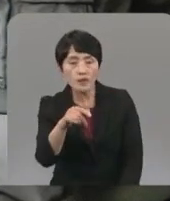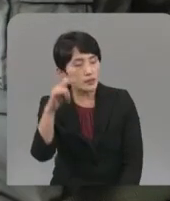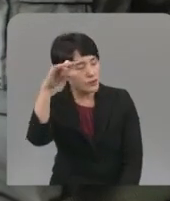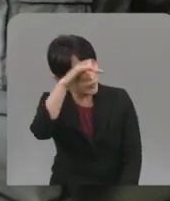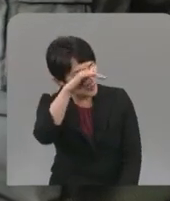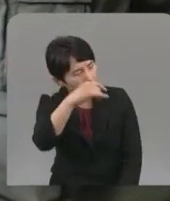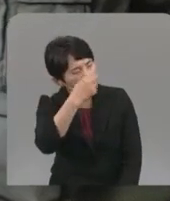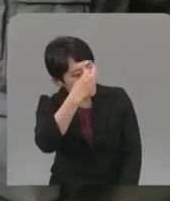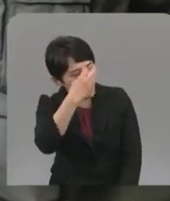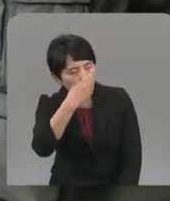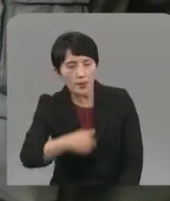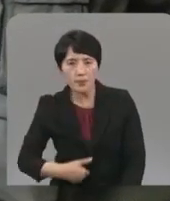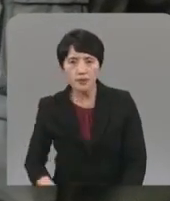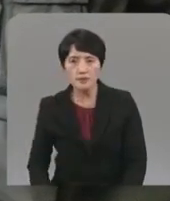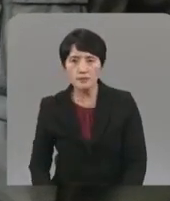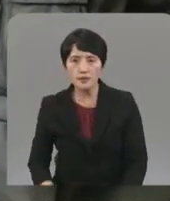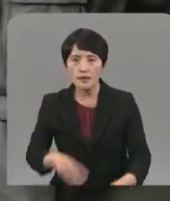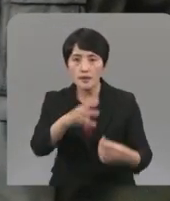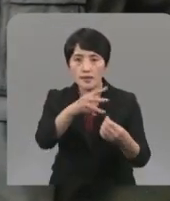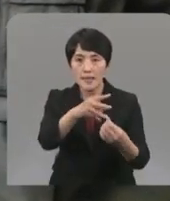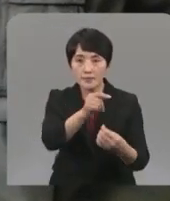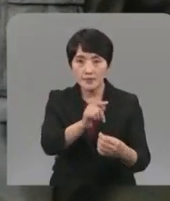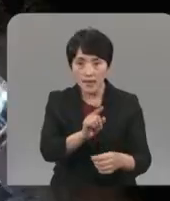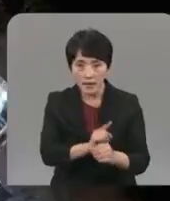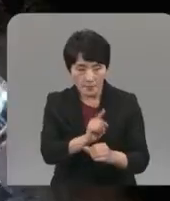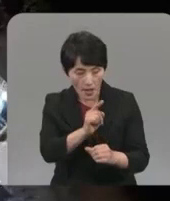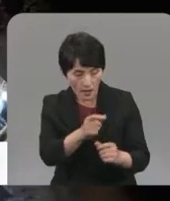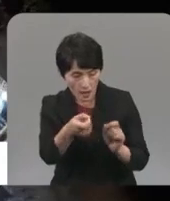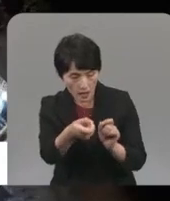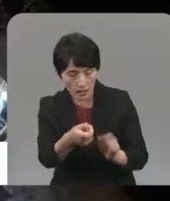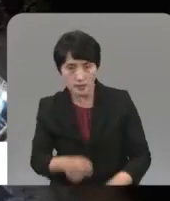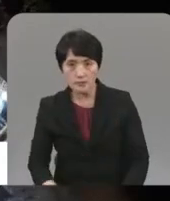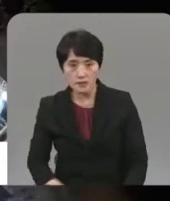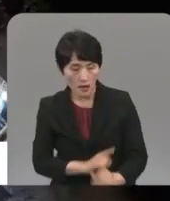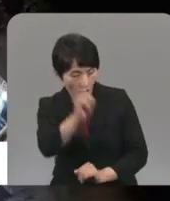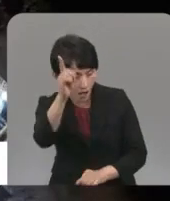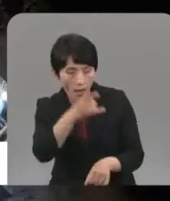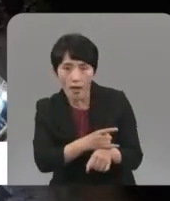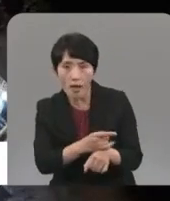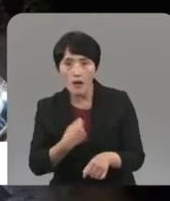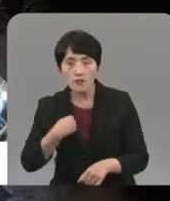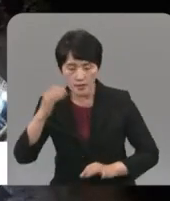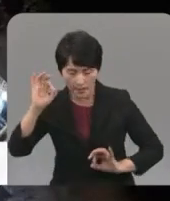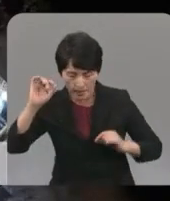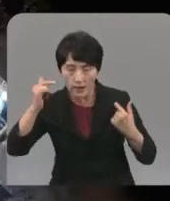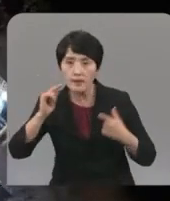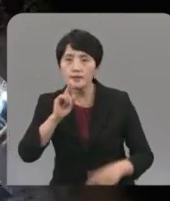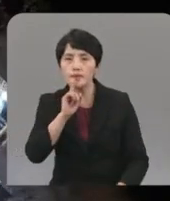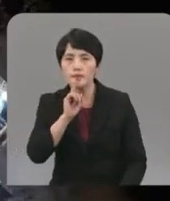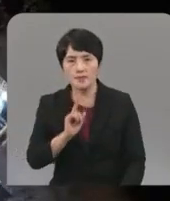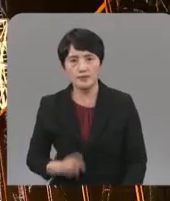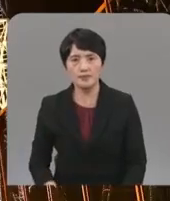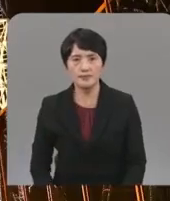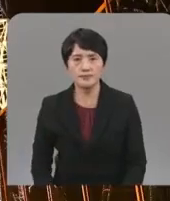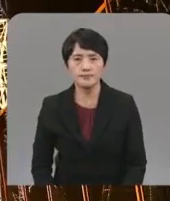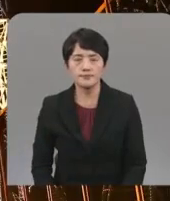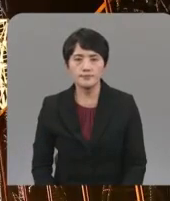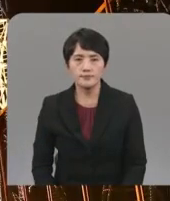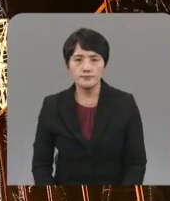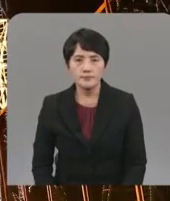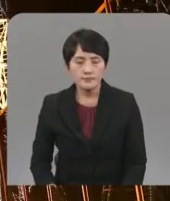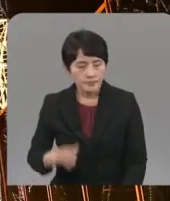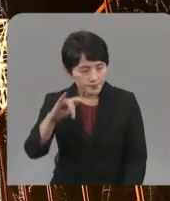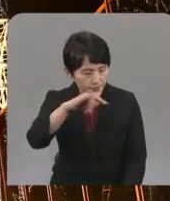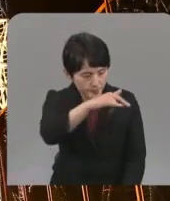một phần hiệu lực của thỏa thuận quân sự lên triều ngày 19 tháng 9 năm 2018 Bộ Quốc phòng Hàn Quốc công bố đình chỉ hiệu lực khu vực cấm bay từ